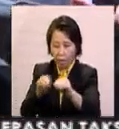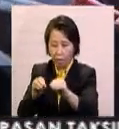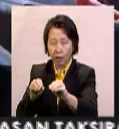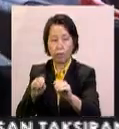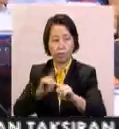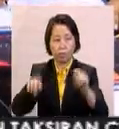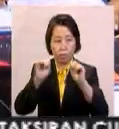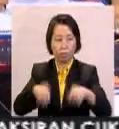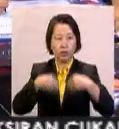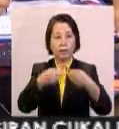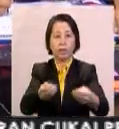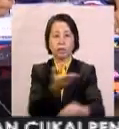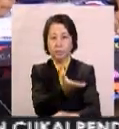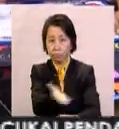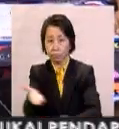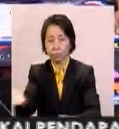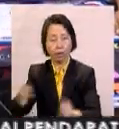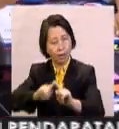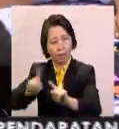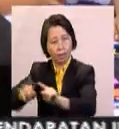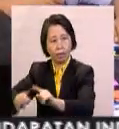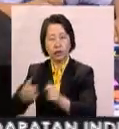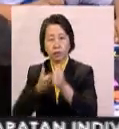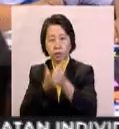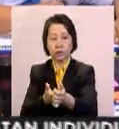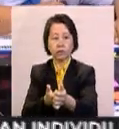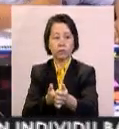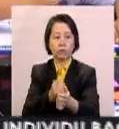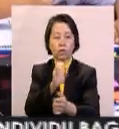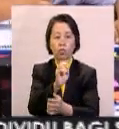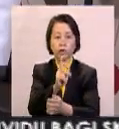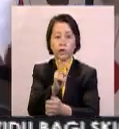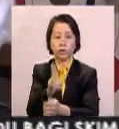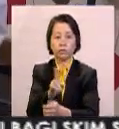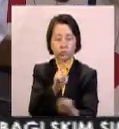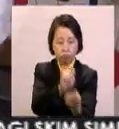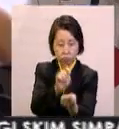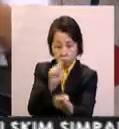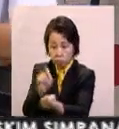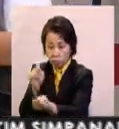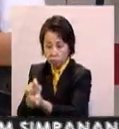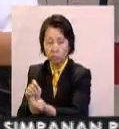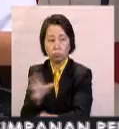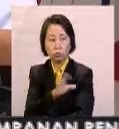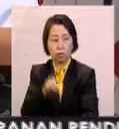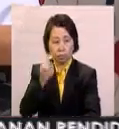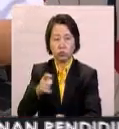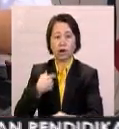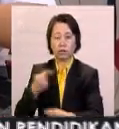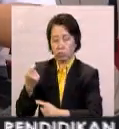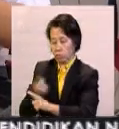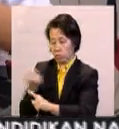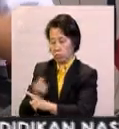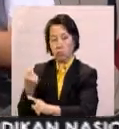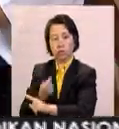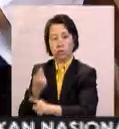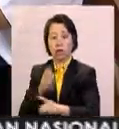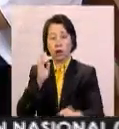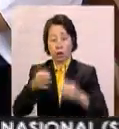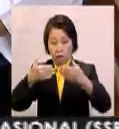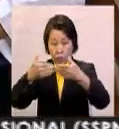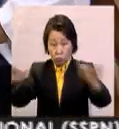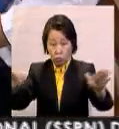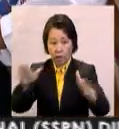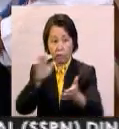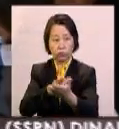treatment diberikan kepada mereka. Mengikut kemampuan kita dan juga bagaimana kita juga kena ada training. Kita kalau ada buka sekolah